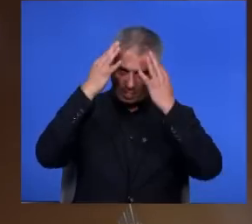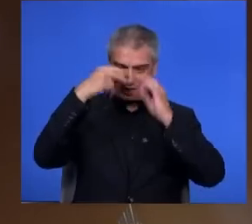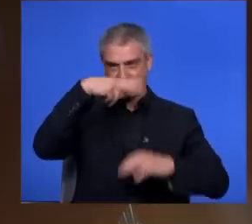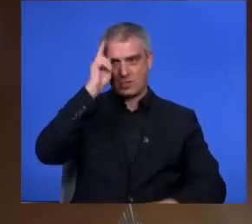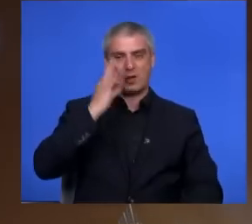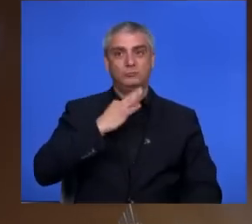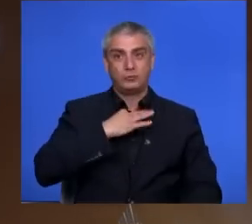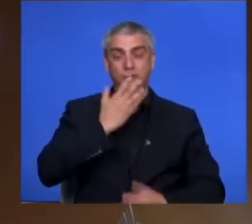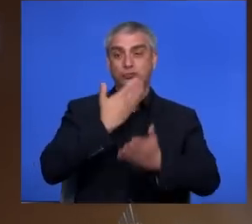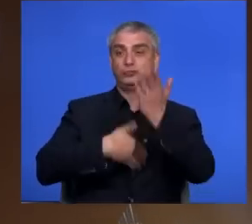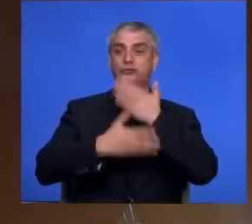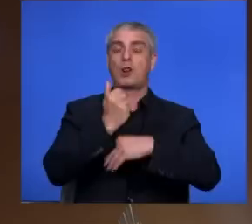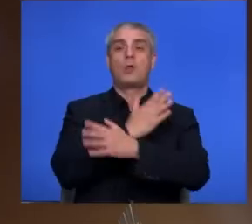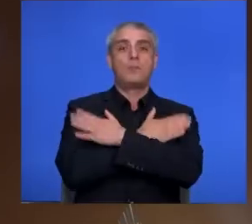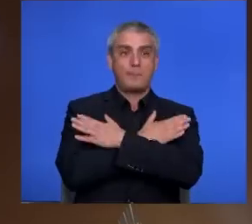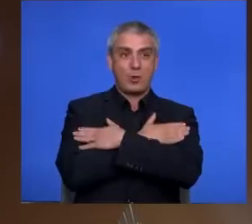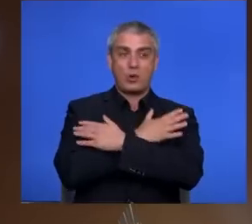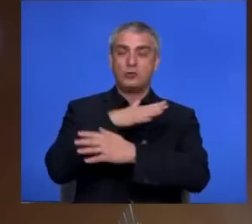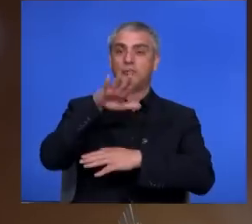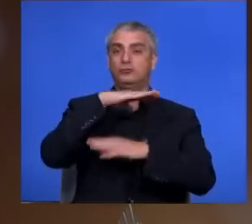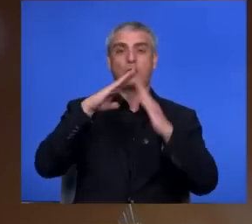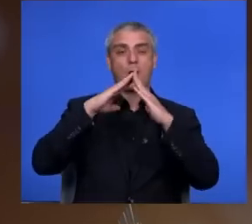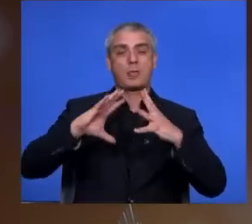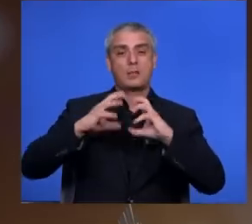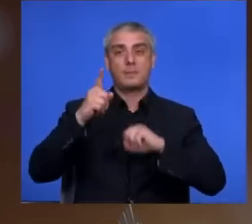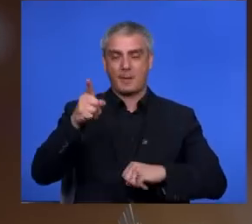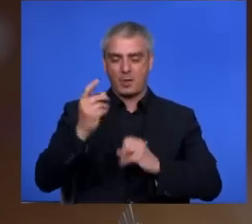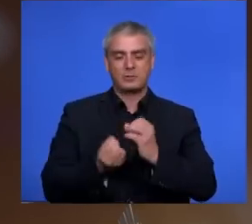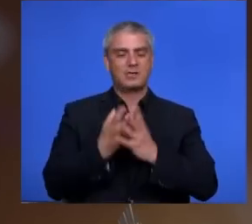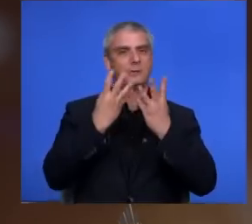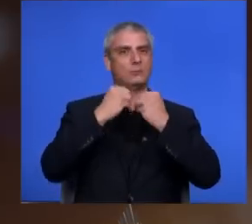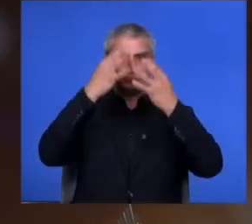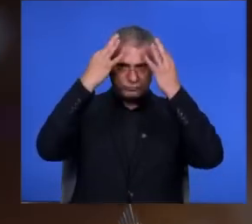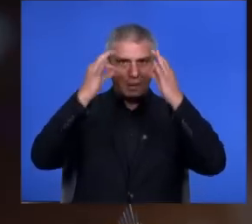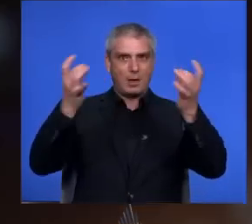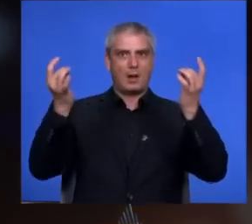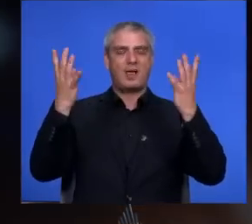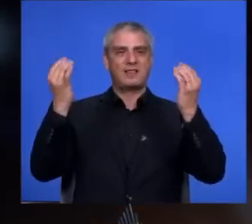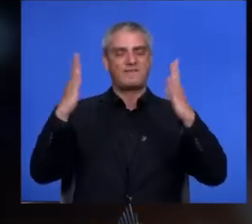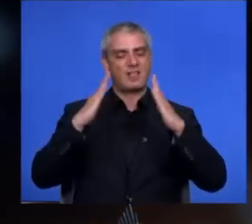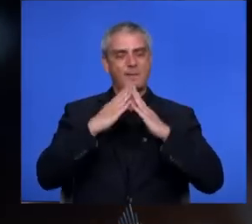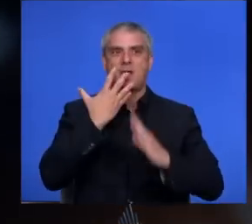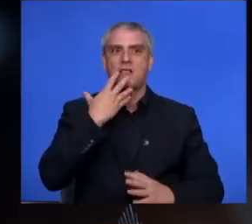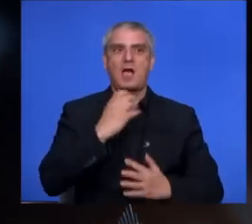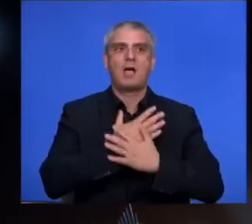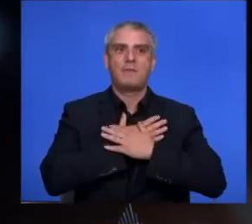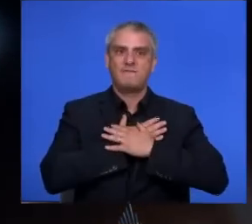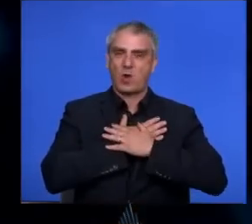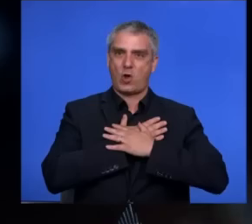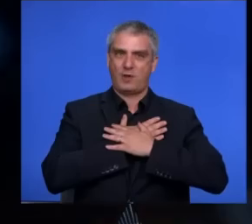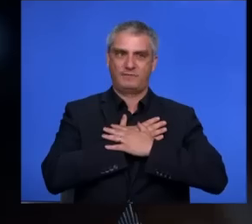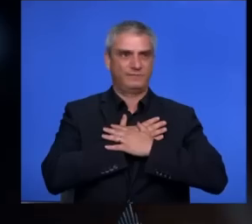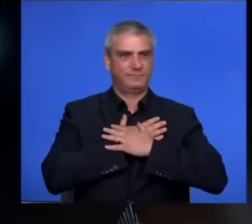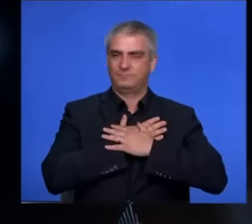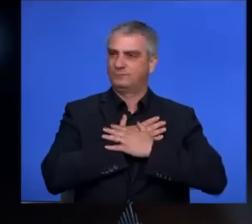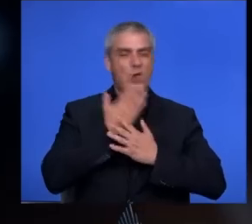שלי שעלו ממרוקו לשכונת המעברות, הקימו משפחה לתפארת ובית חם ואוהב. לא